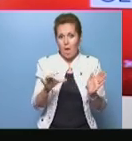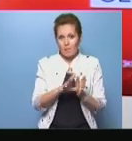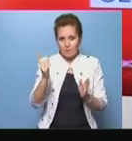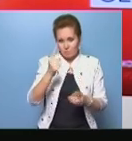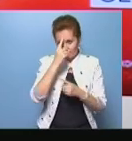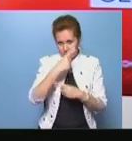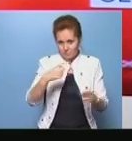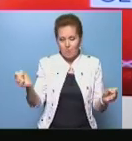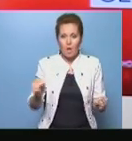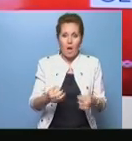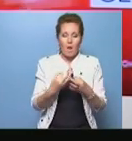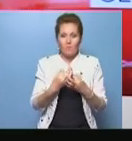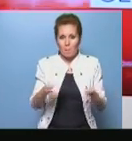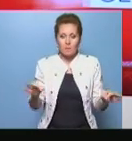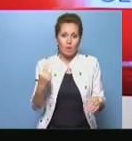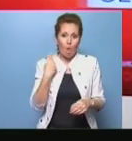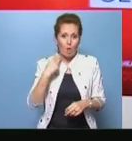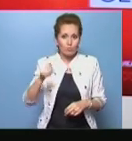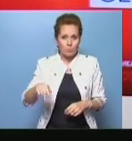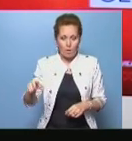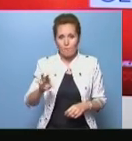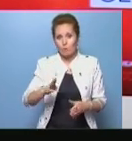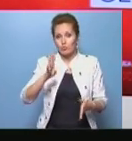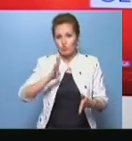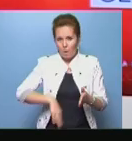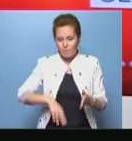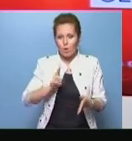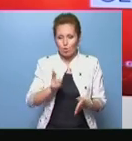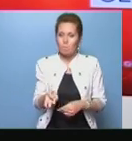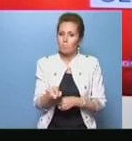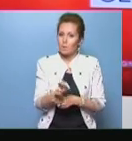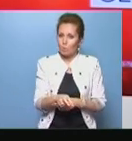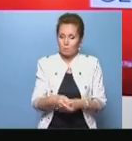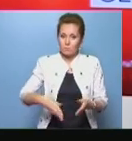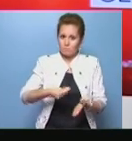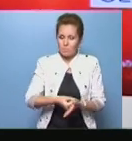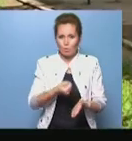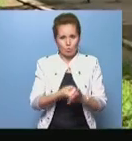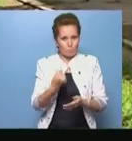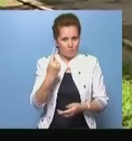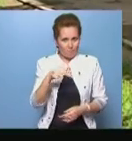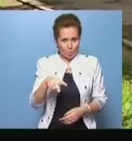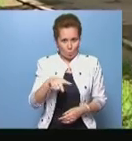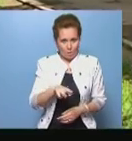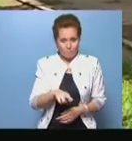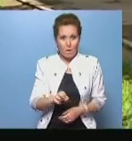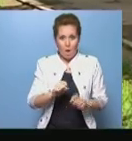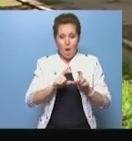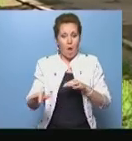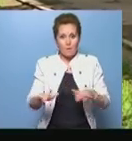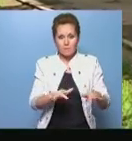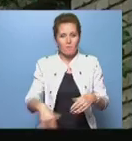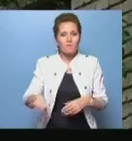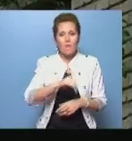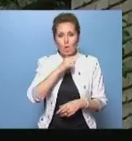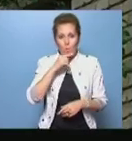от набежавших пений и штрафов, но только те, кто к ним придет гасить долги до 1 июля. Акция всероссийская. Обратившимся